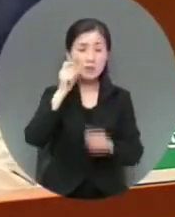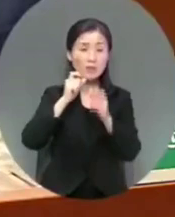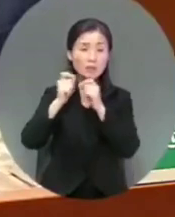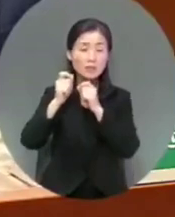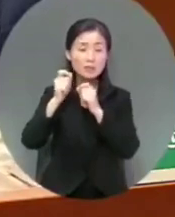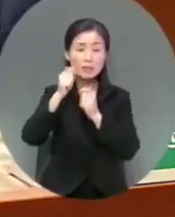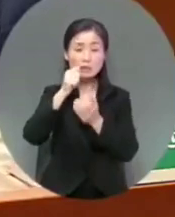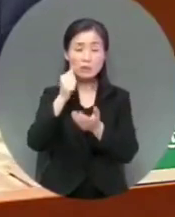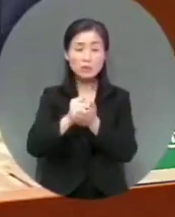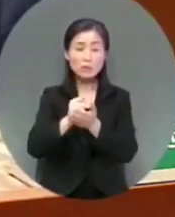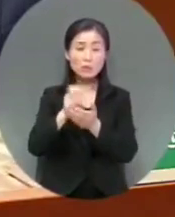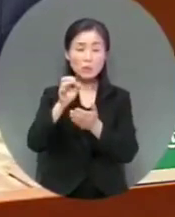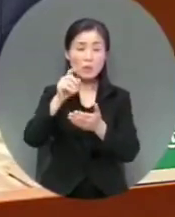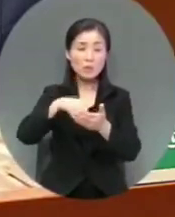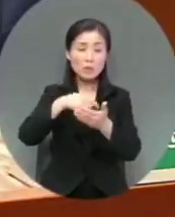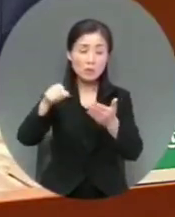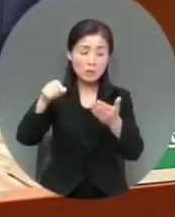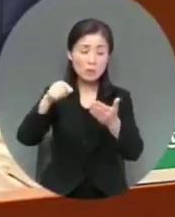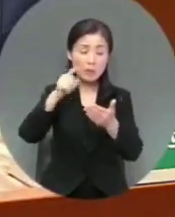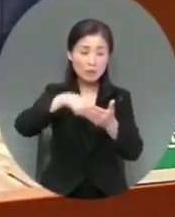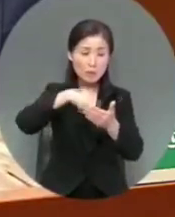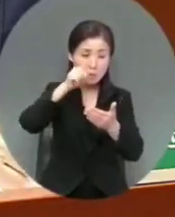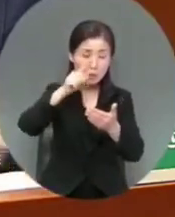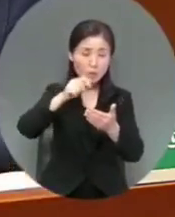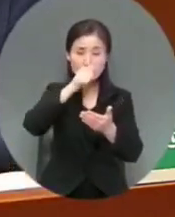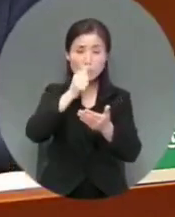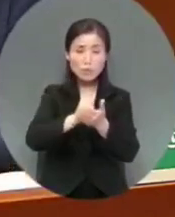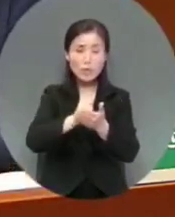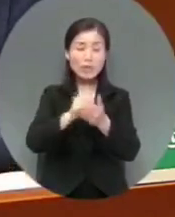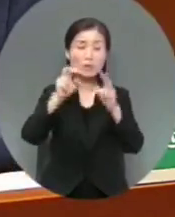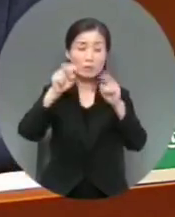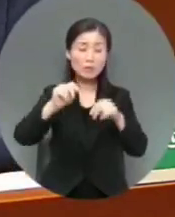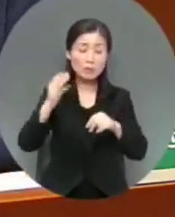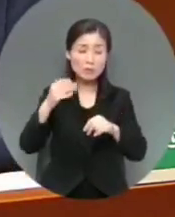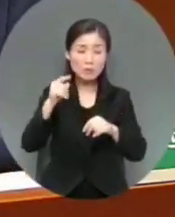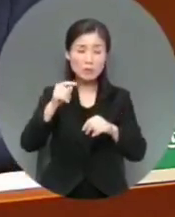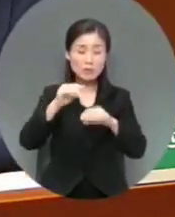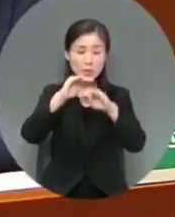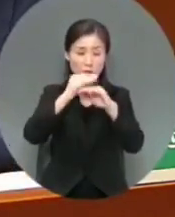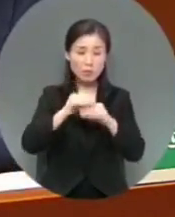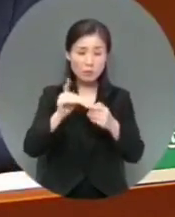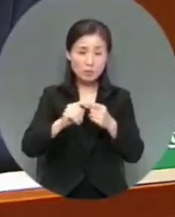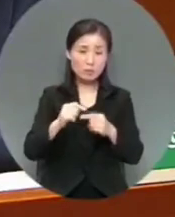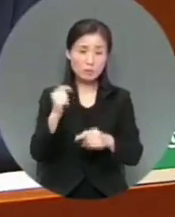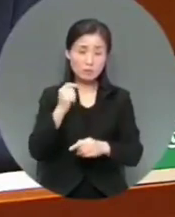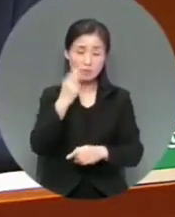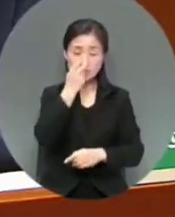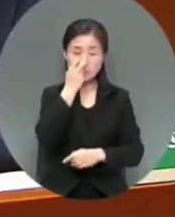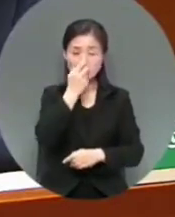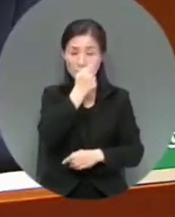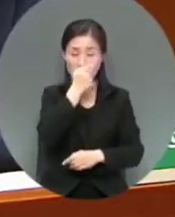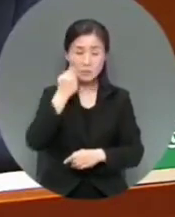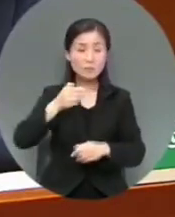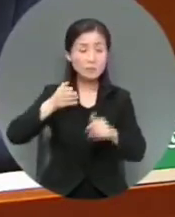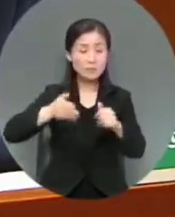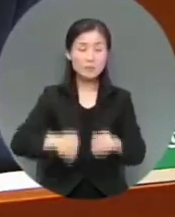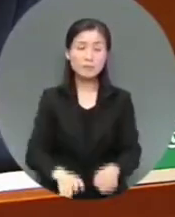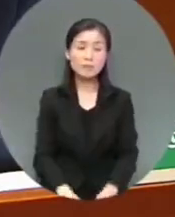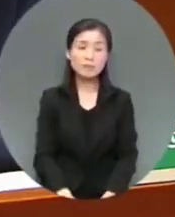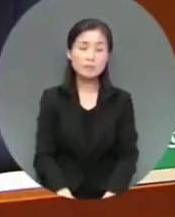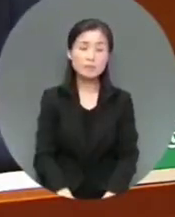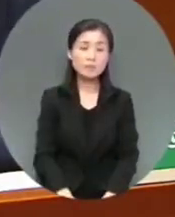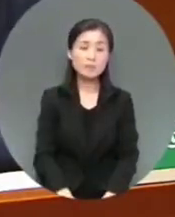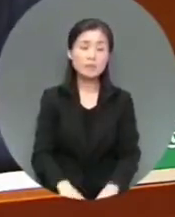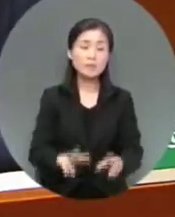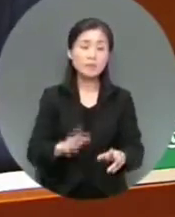무혐의가 됐는데요. 그런 것도 철저히 검증해 주시기 바랍니다. 네, 그렇게 하겠습니다. 예, 그리고 총리님,